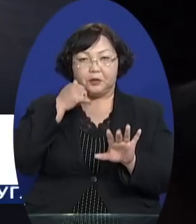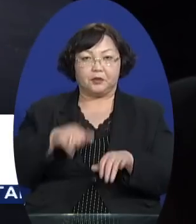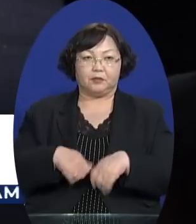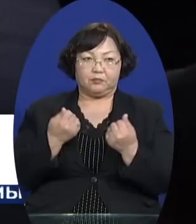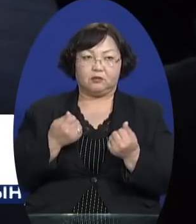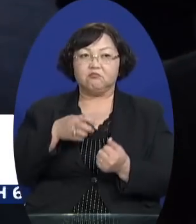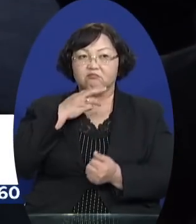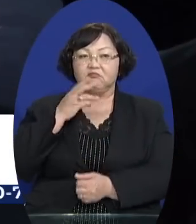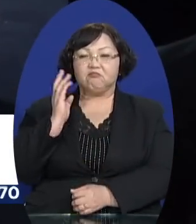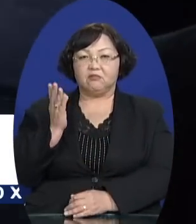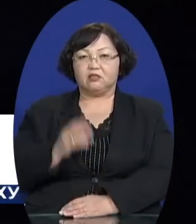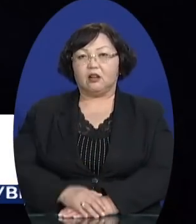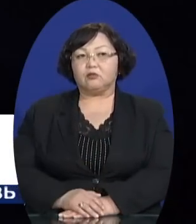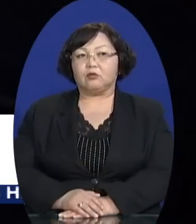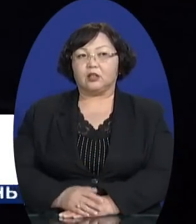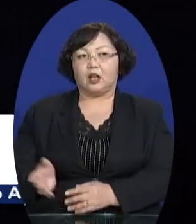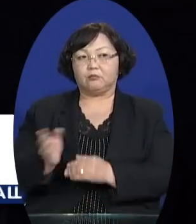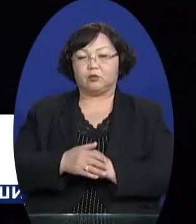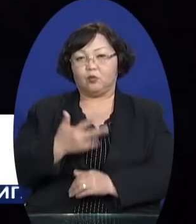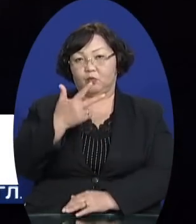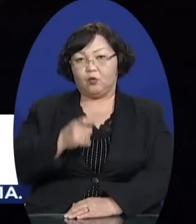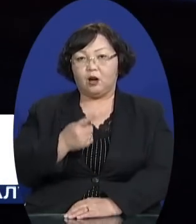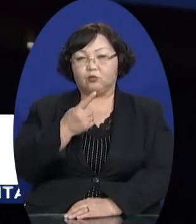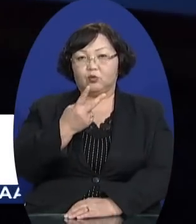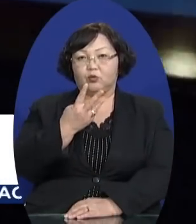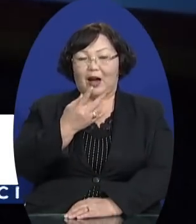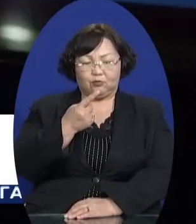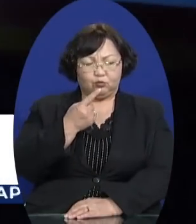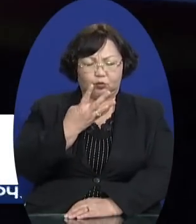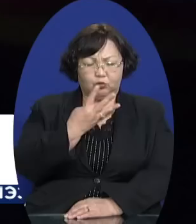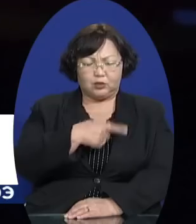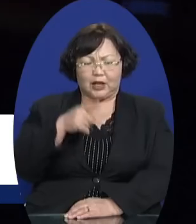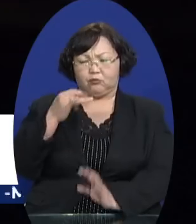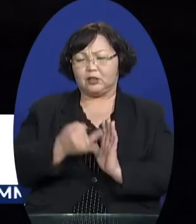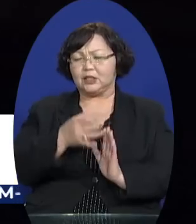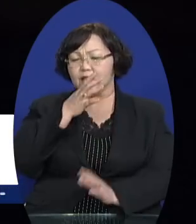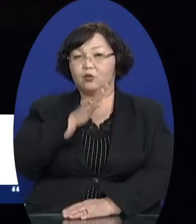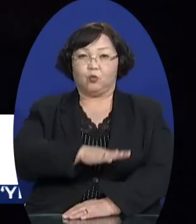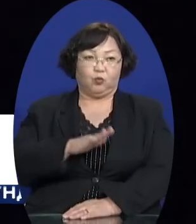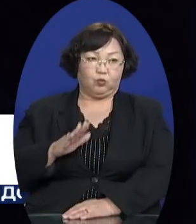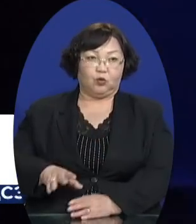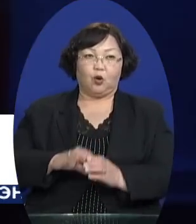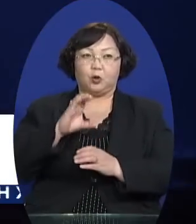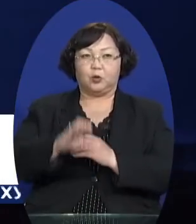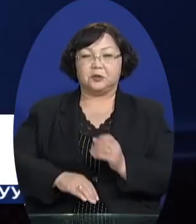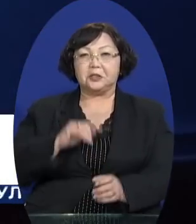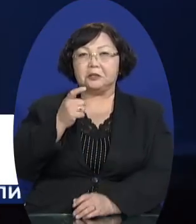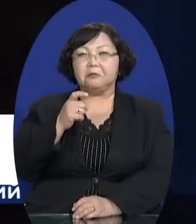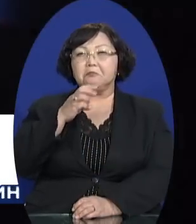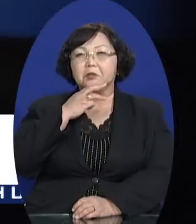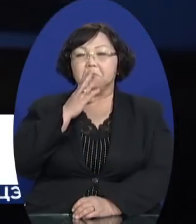байна. Амьрагдсан 3 нь 14-өөс 17 насны хүүхдүүд байгааг BBC Al Jazeera зэрэг олон улсын агентлагууд